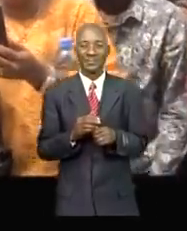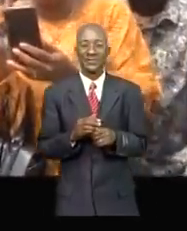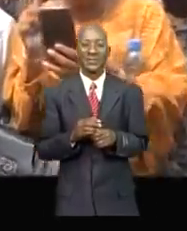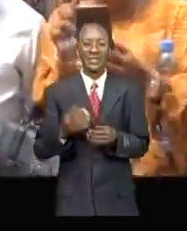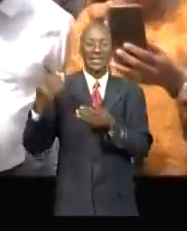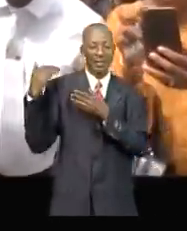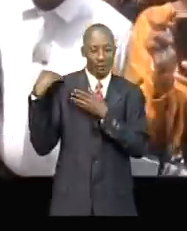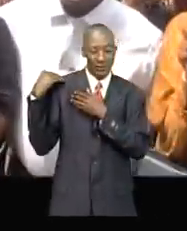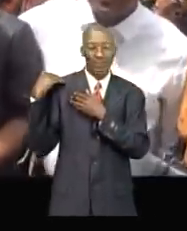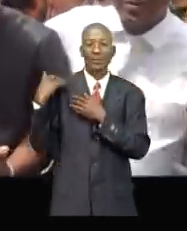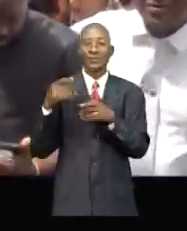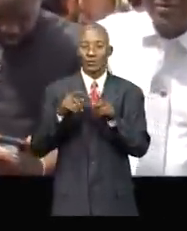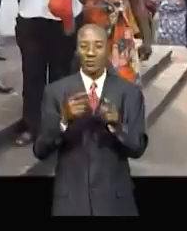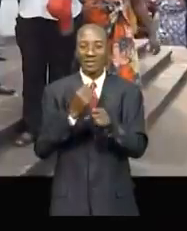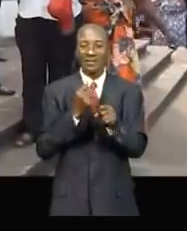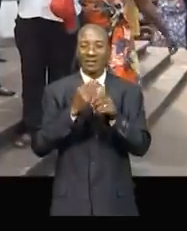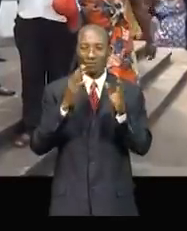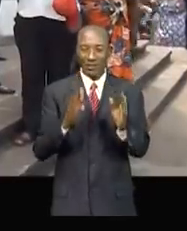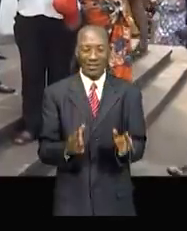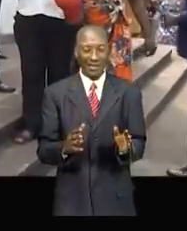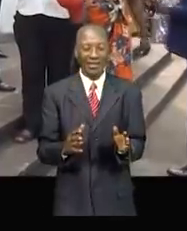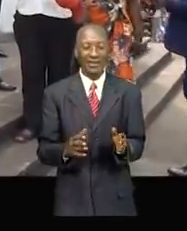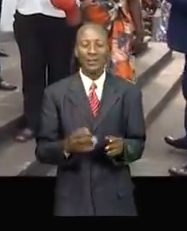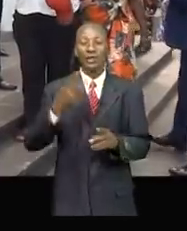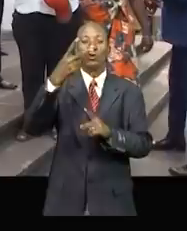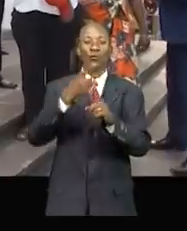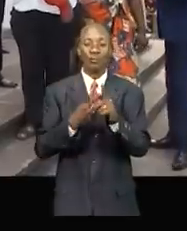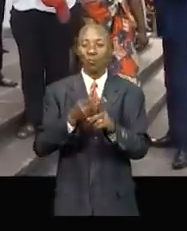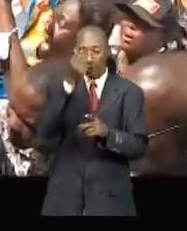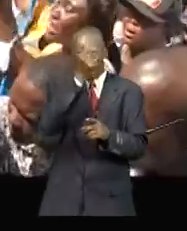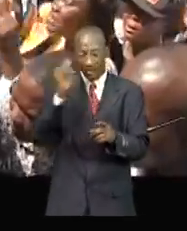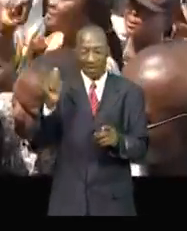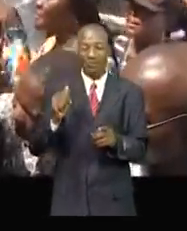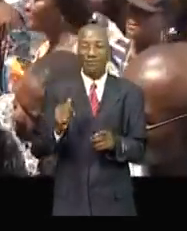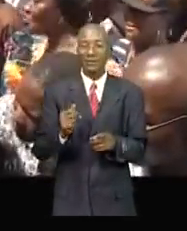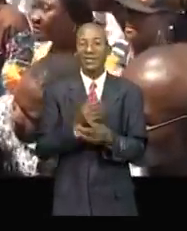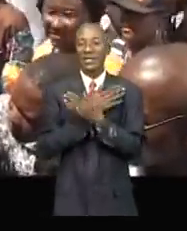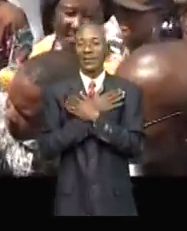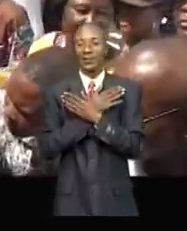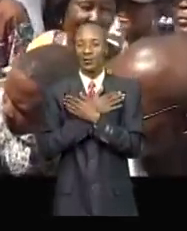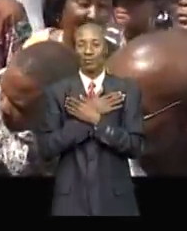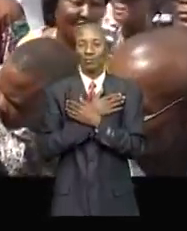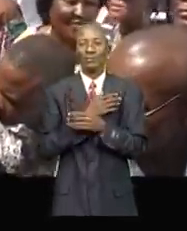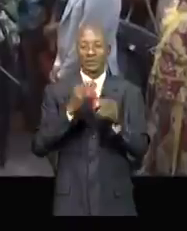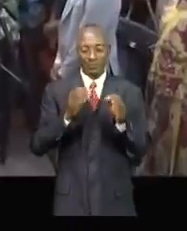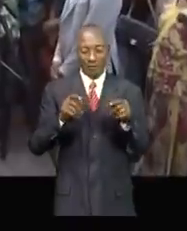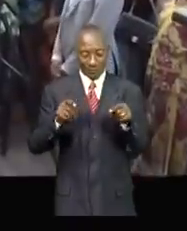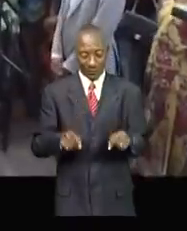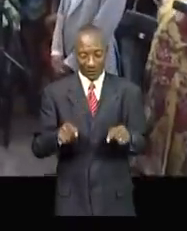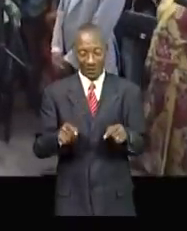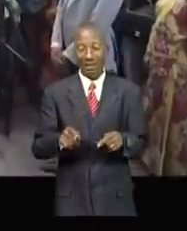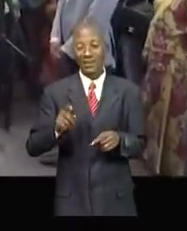de l'administration publique ont regagné leur bureau, mettant ainsi fin à un mouvement de grève qui n'a que trop duré. Une levée de grève